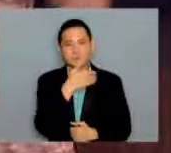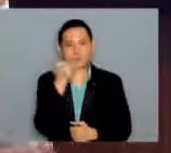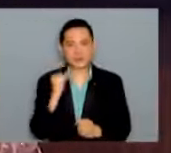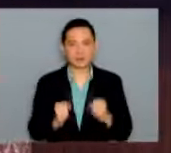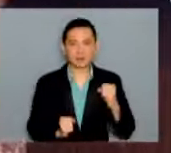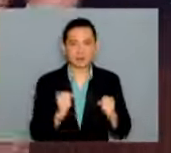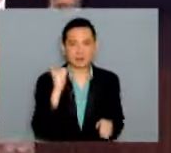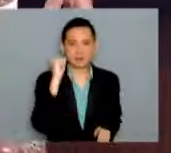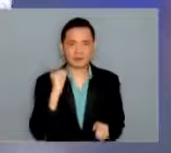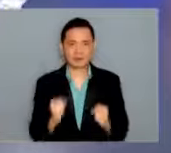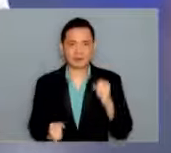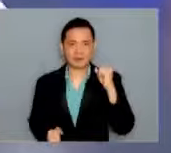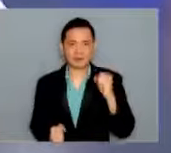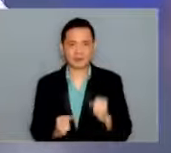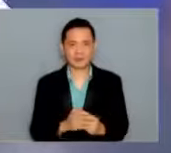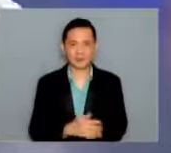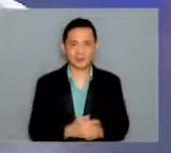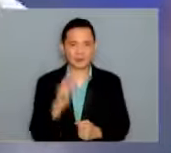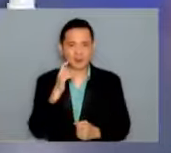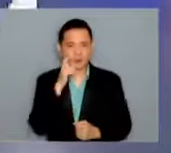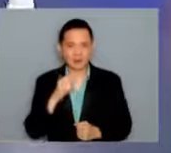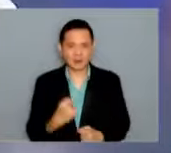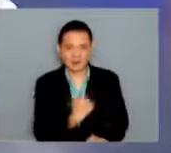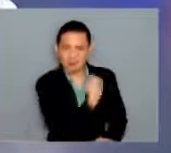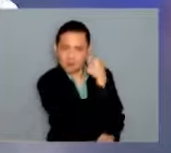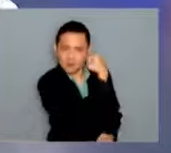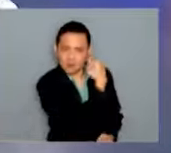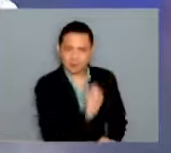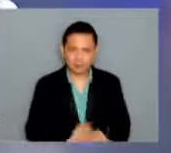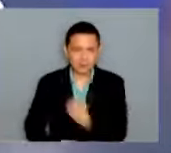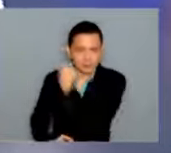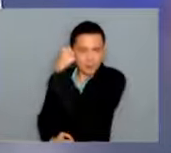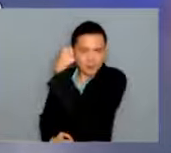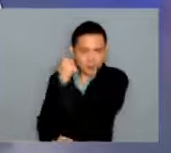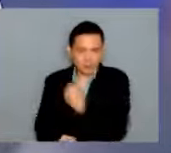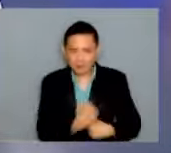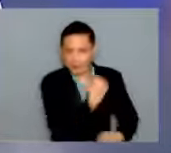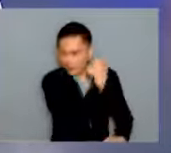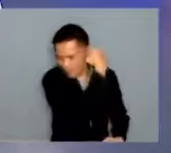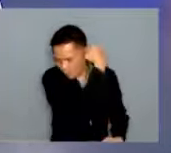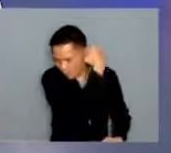paganda yung itsura yun. Kasi parang, 'di ba? Parang action star. Parang intense, pero hindi. Mali.